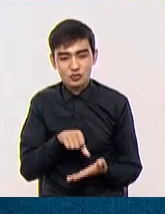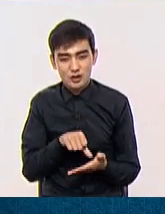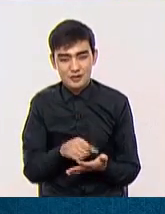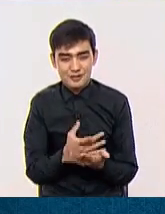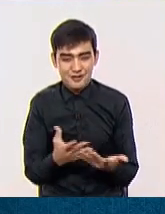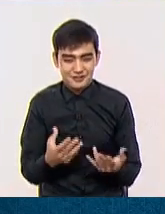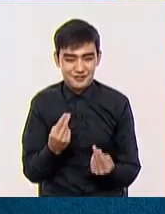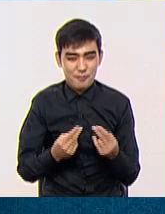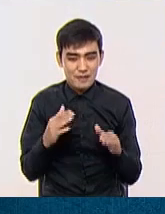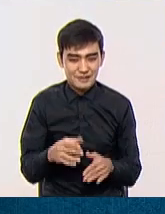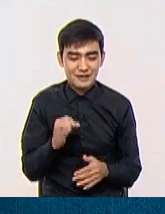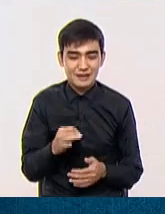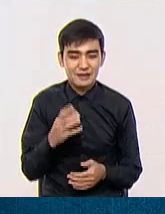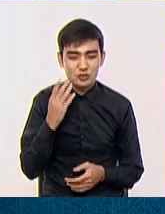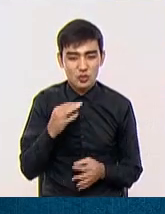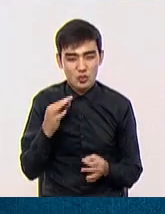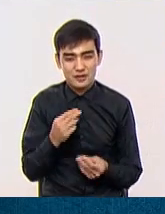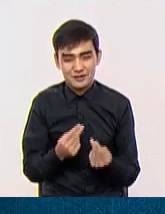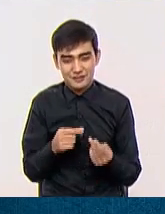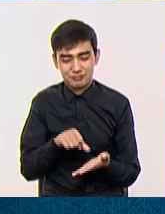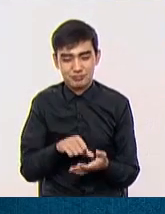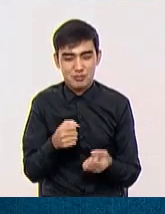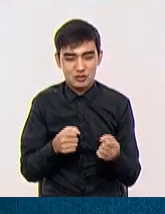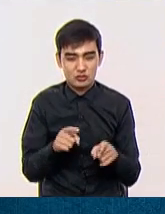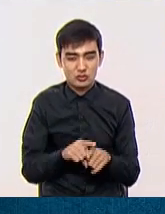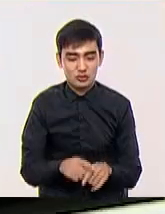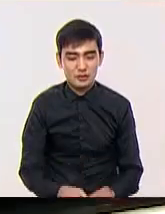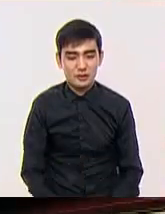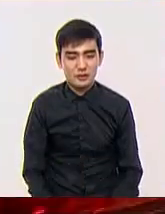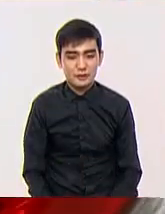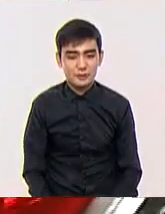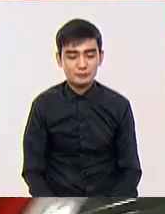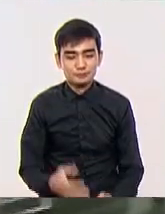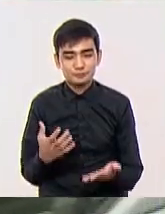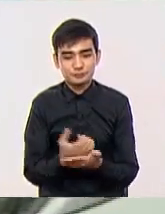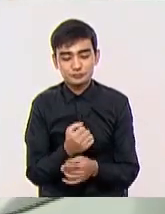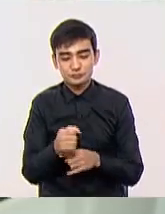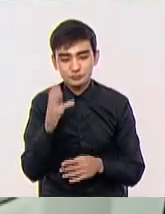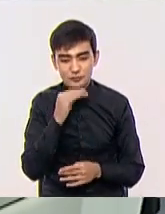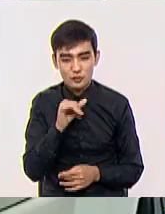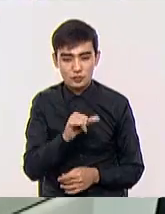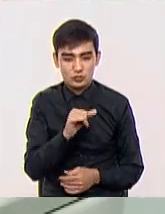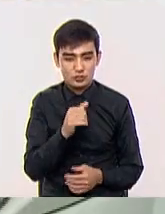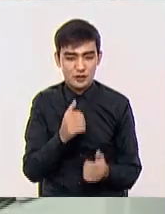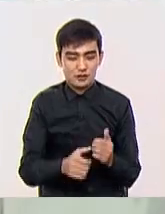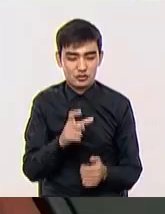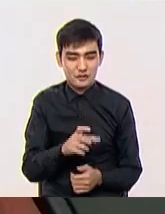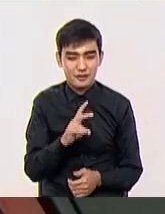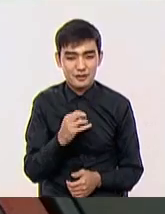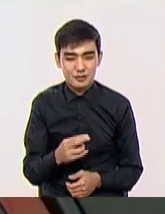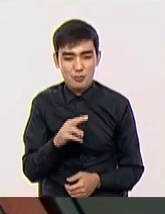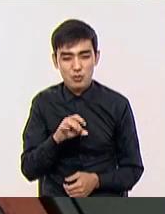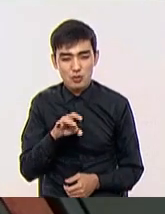всех розыгрышах, в том числе и в розыгрыше автомобиля. Шанс стать победителем есть у каждого. Национальная промо